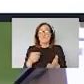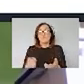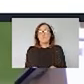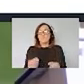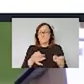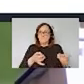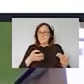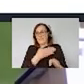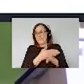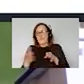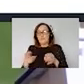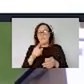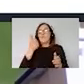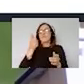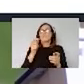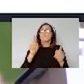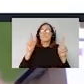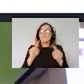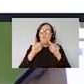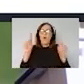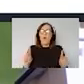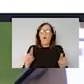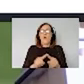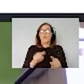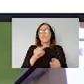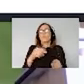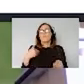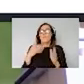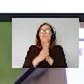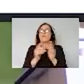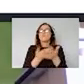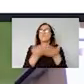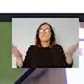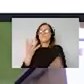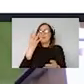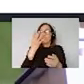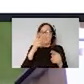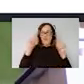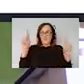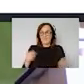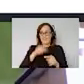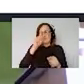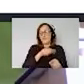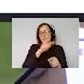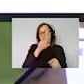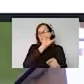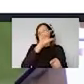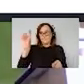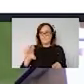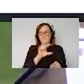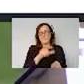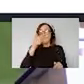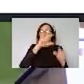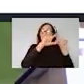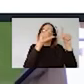biegnę dalej. To jest ten pierwszy moment, pierwsze okienko, w którym poprosiłam Państwa o podzielenie kartki na 4 części. Poproszę, byście Państwo sobie w tej